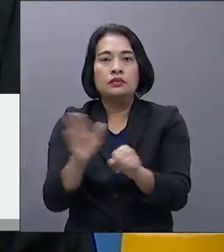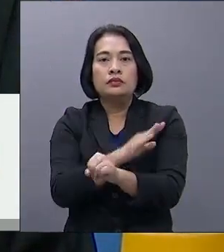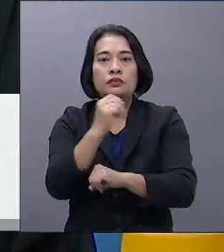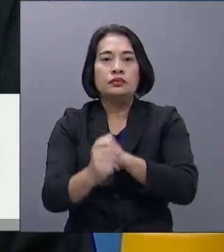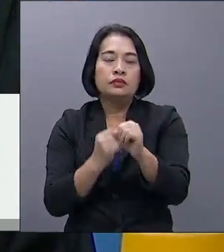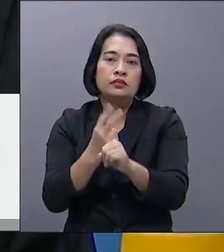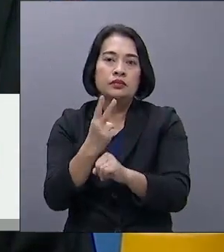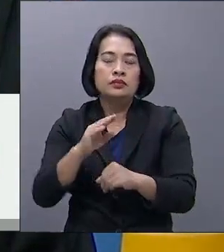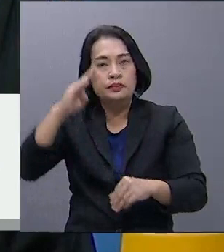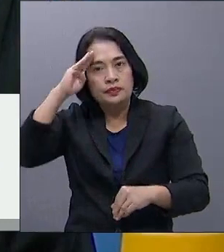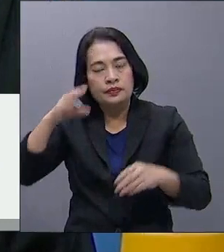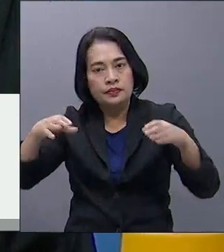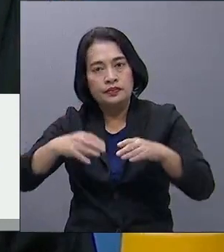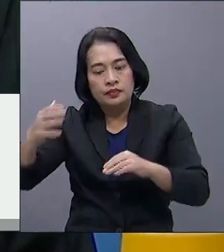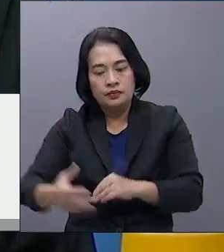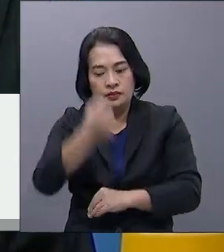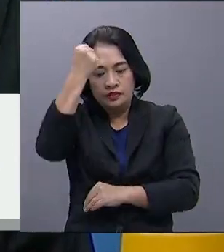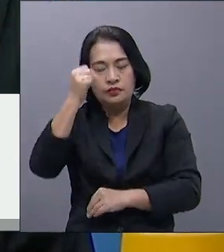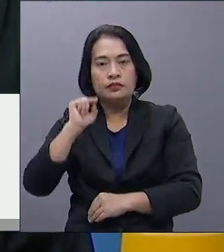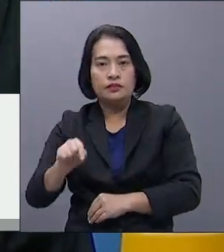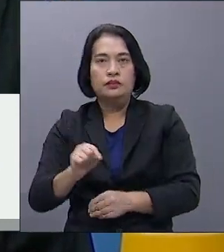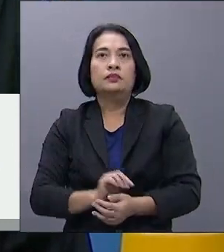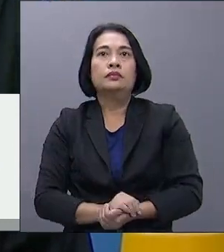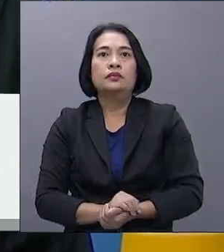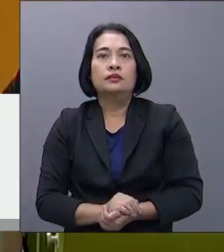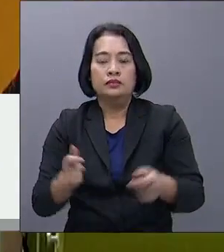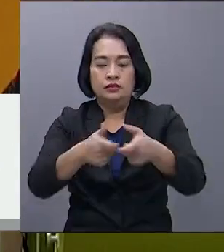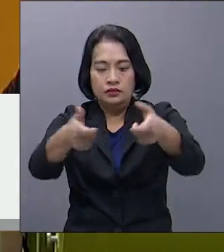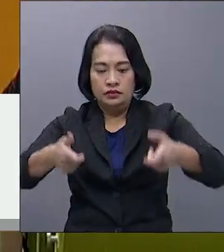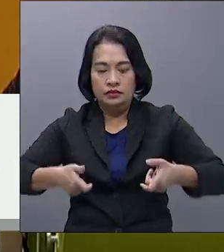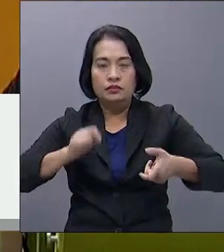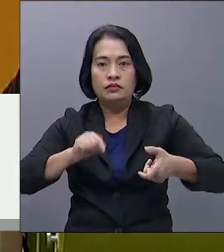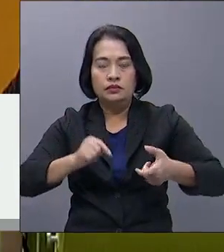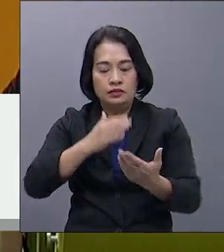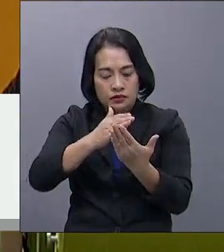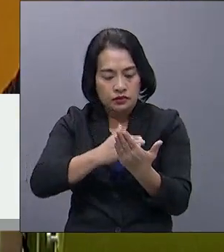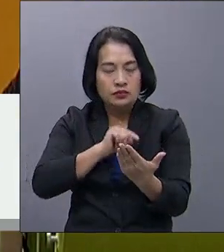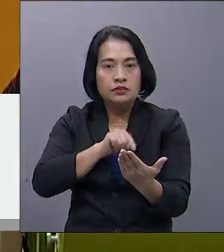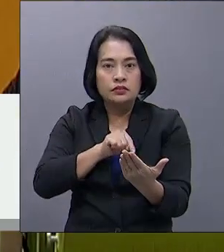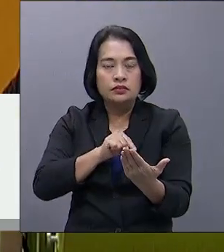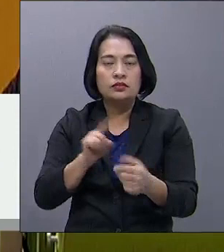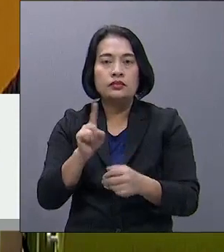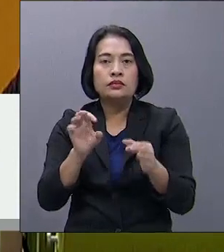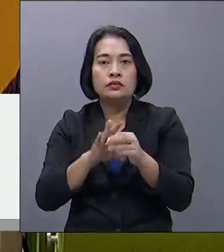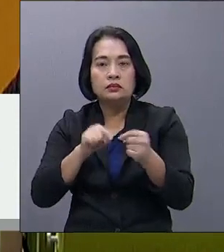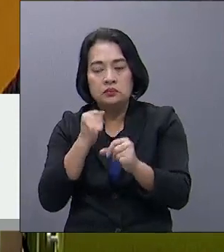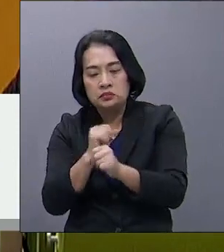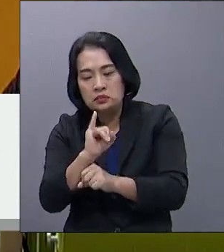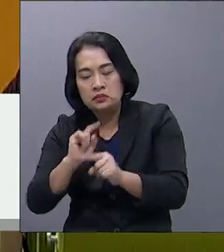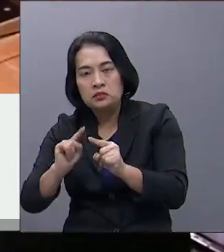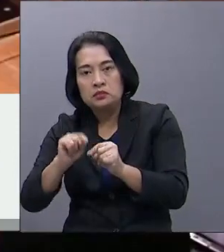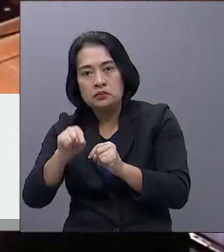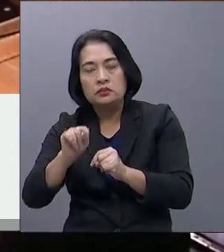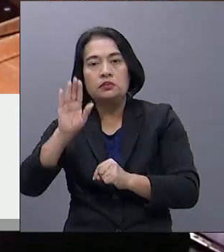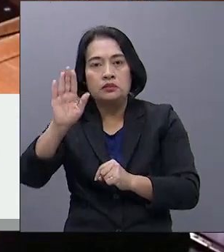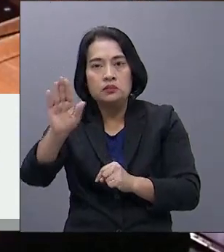องทัพเมียนมาทำรัฐประหารในรายงานดังกล่าวระบุถึงผลจากการก่ออาชญากรรมต่อมนุษยชา